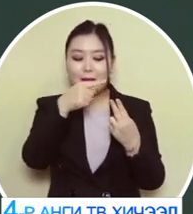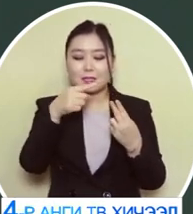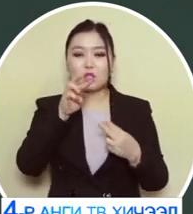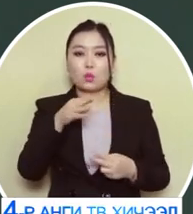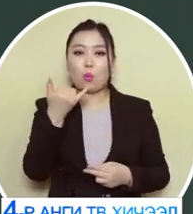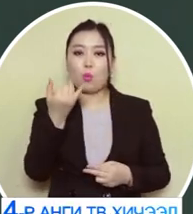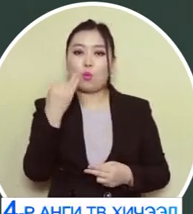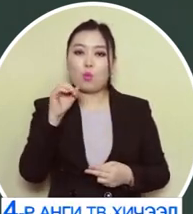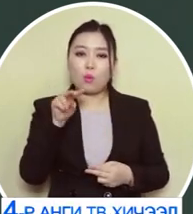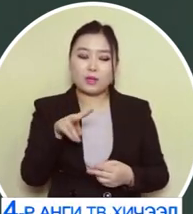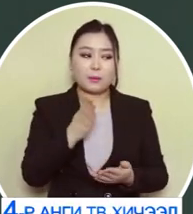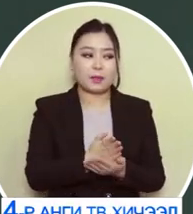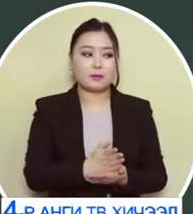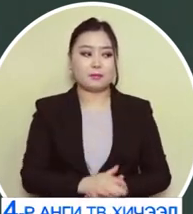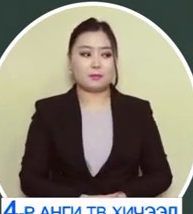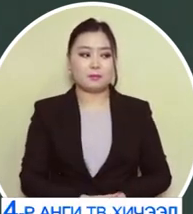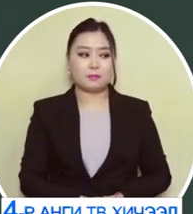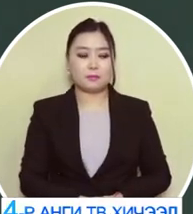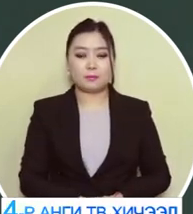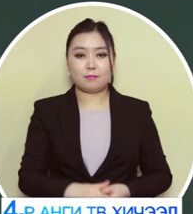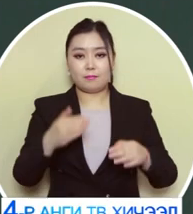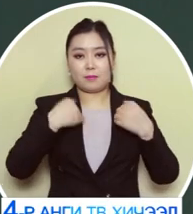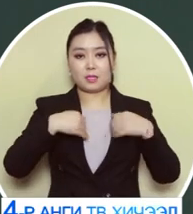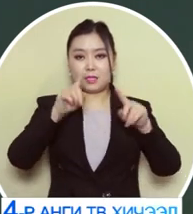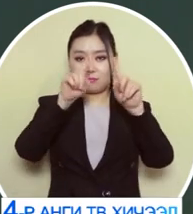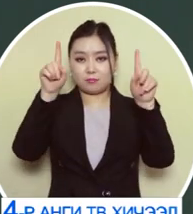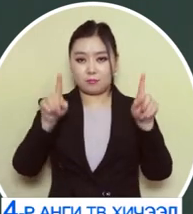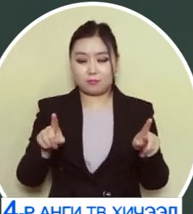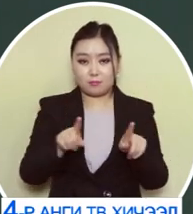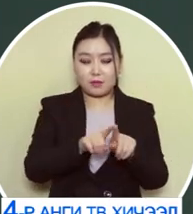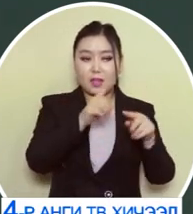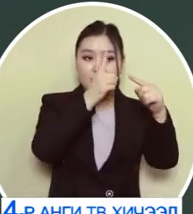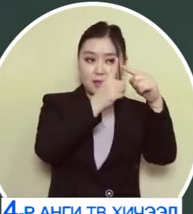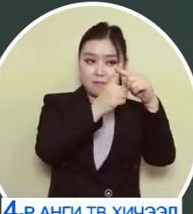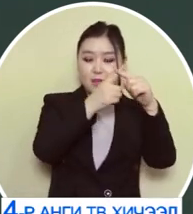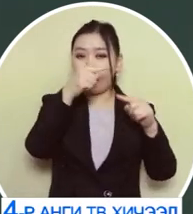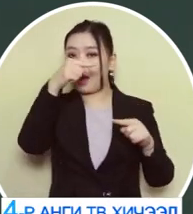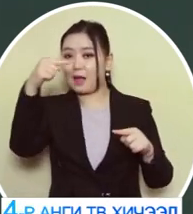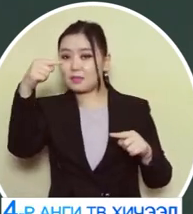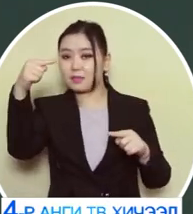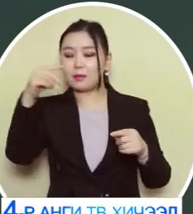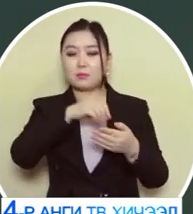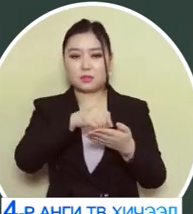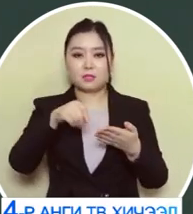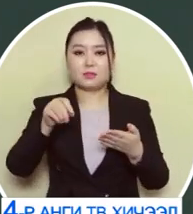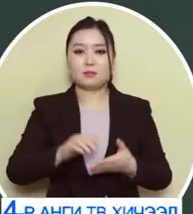қосу, мұнда алу полюсы бар екен.